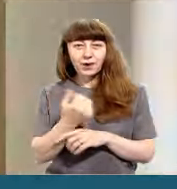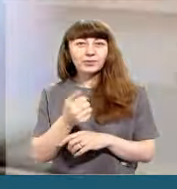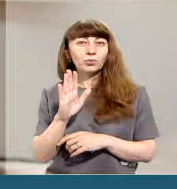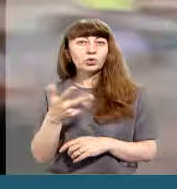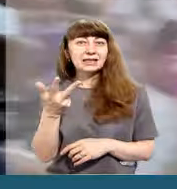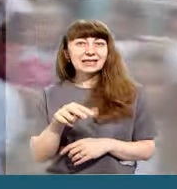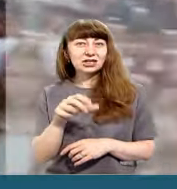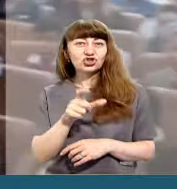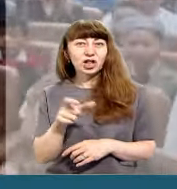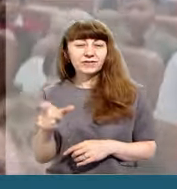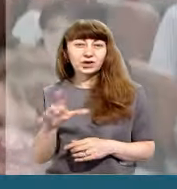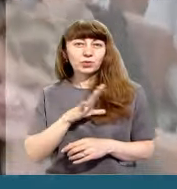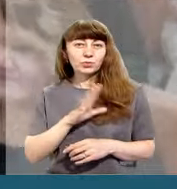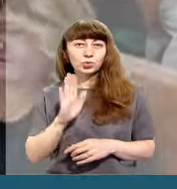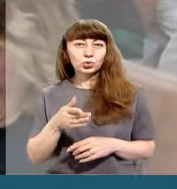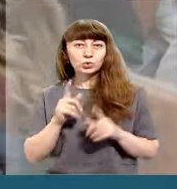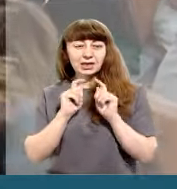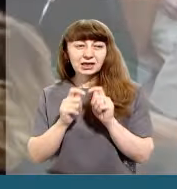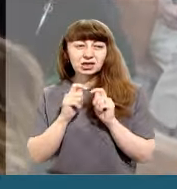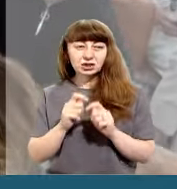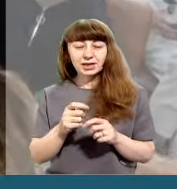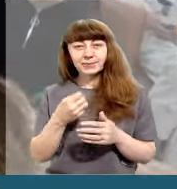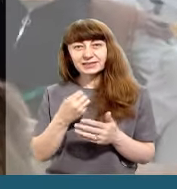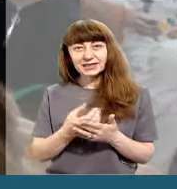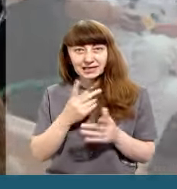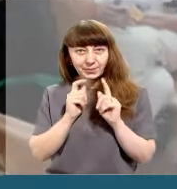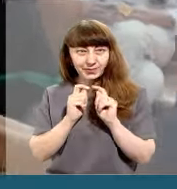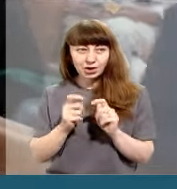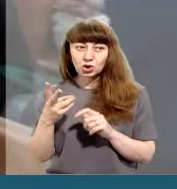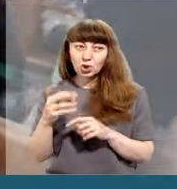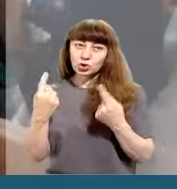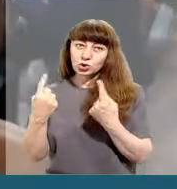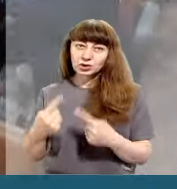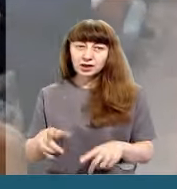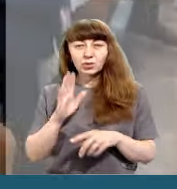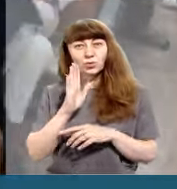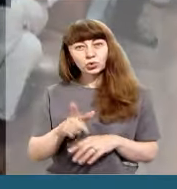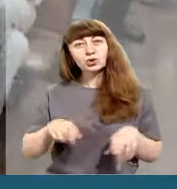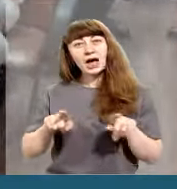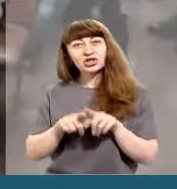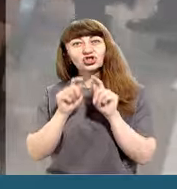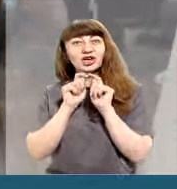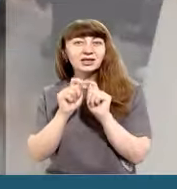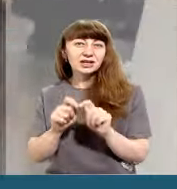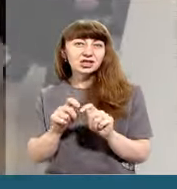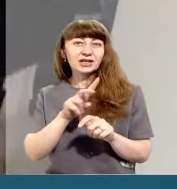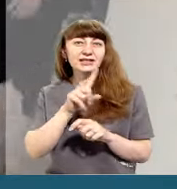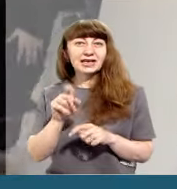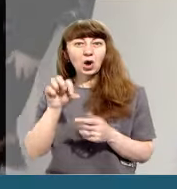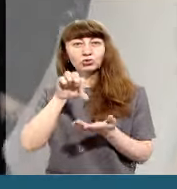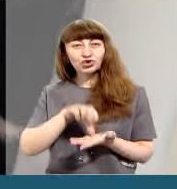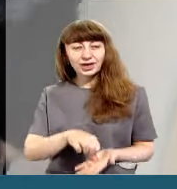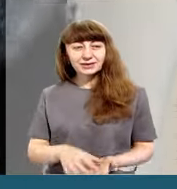3 участника, которые будут награждены дипломами и ценными призами. Однако и остальные ребята в накладе не останутся. Они вынесут для